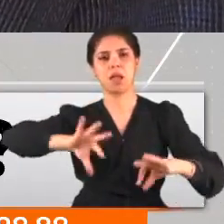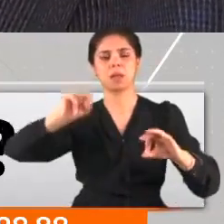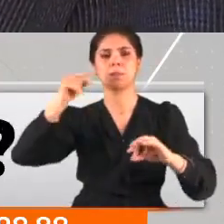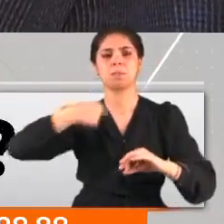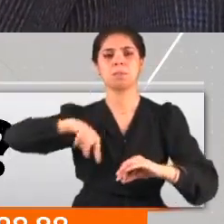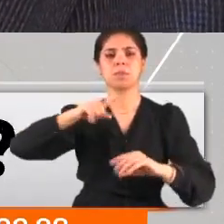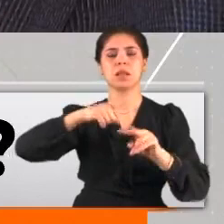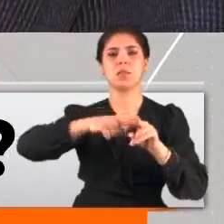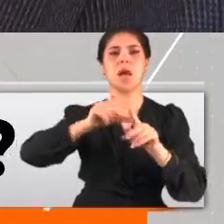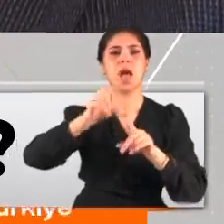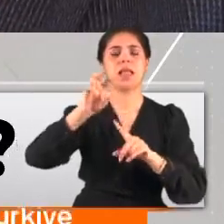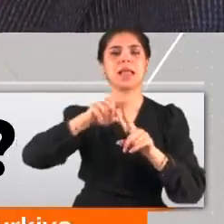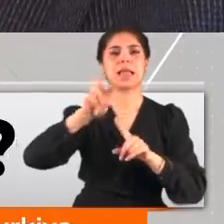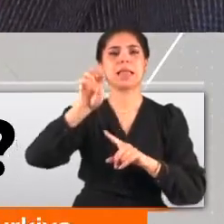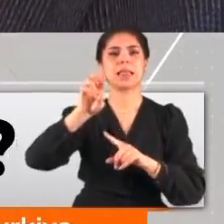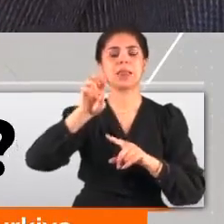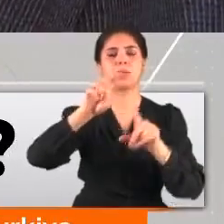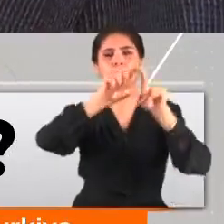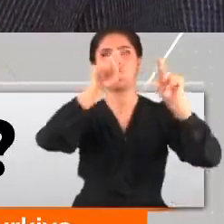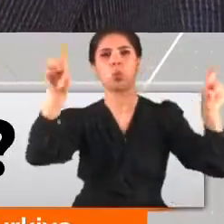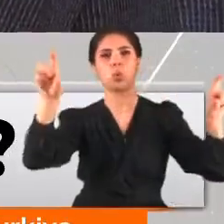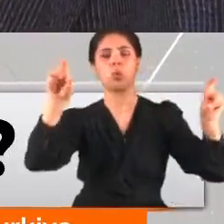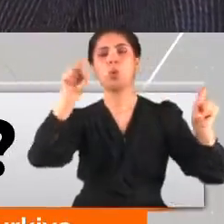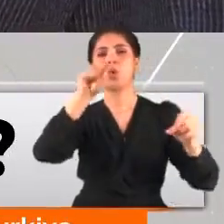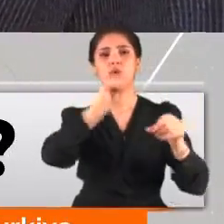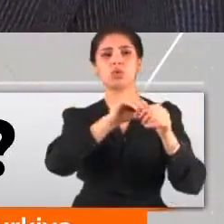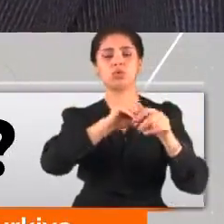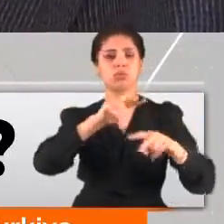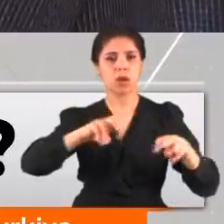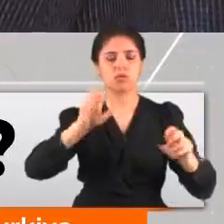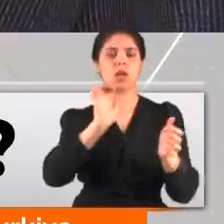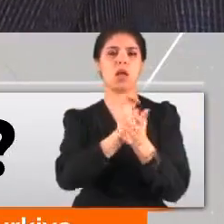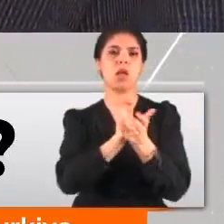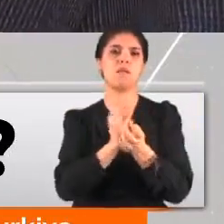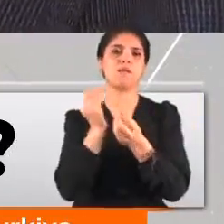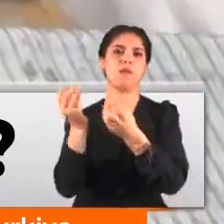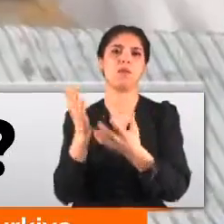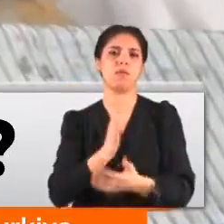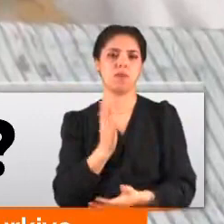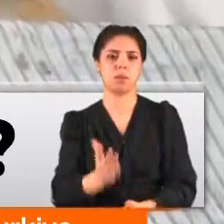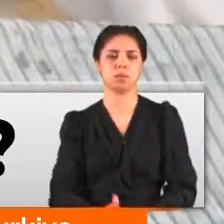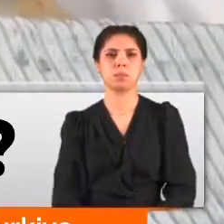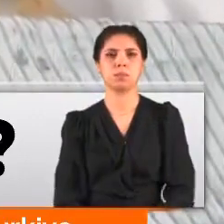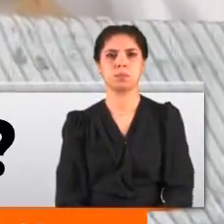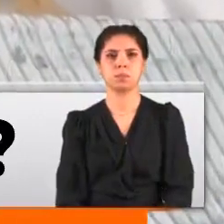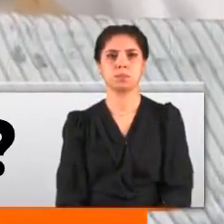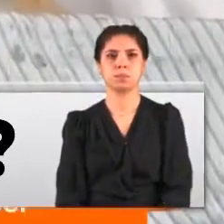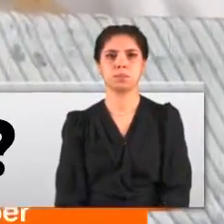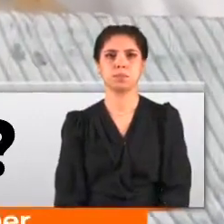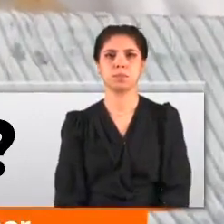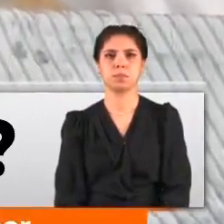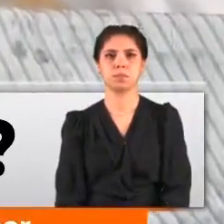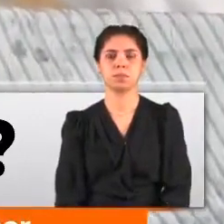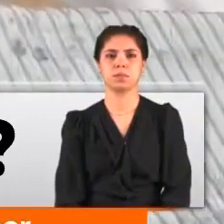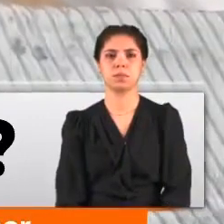bizim Adli Tıp Kurumu DNA profil havuzuyla eşleştirip ailelerine teslim ediyoruz. Allahu